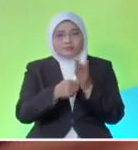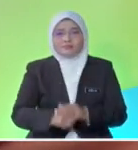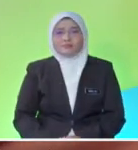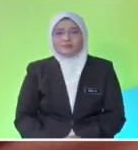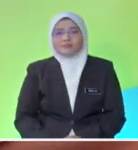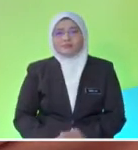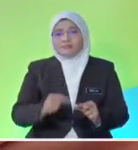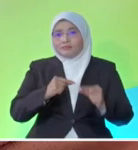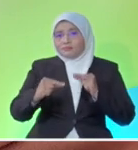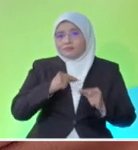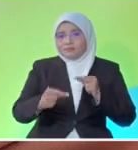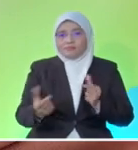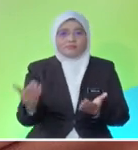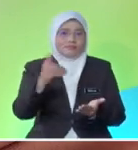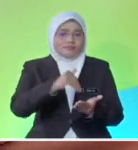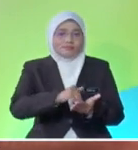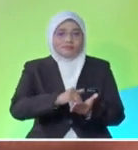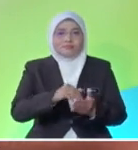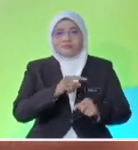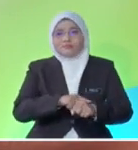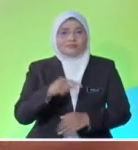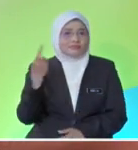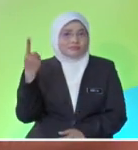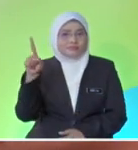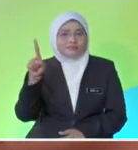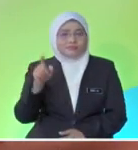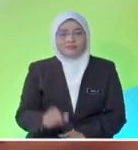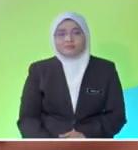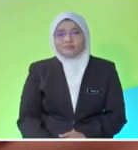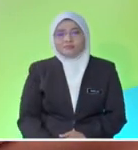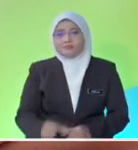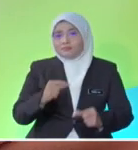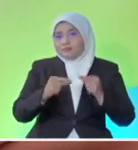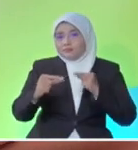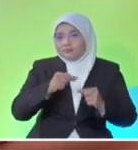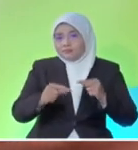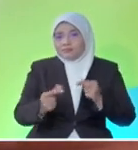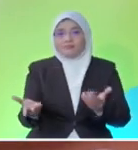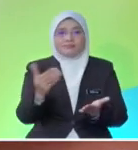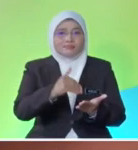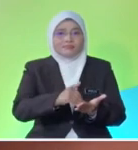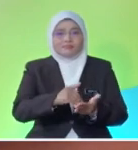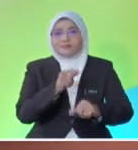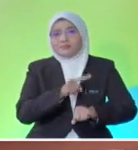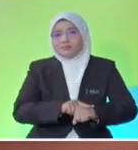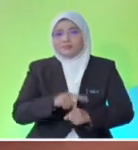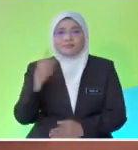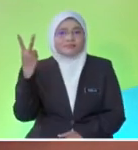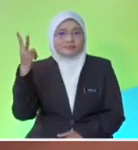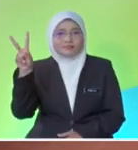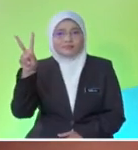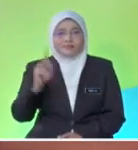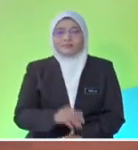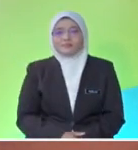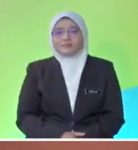lagi pukul 11. Jalan lagi pukul 12. Ya, begitu.